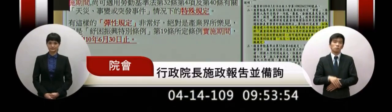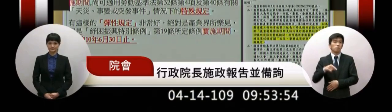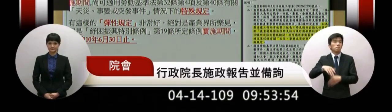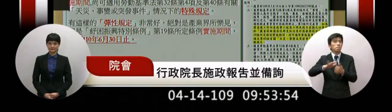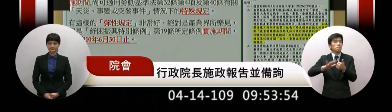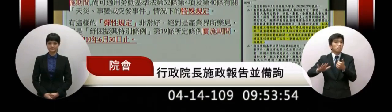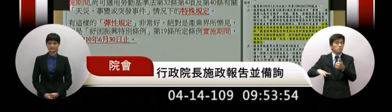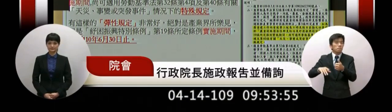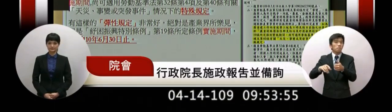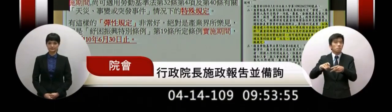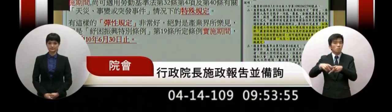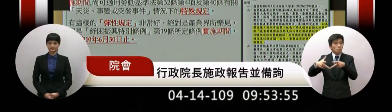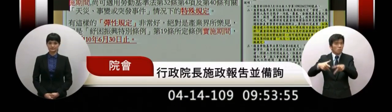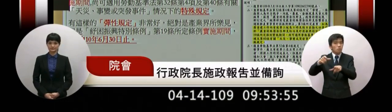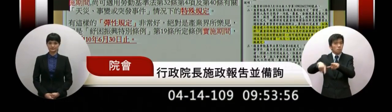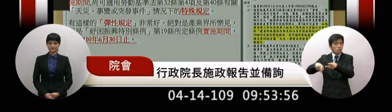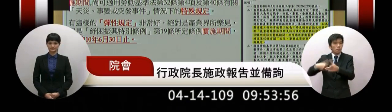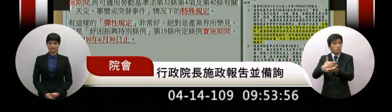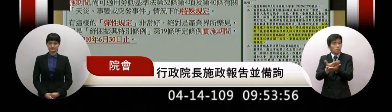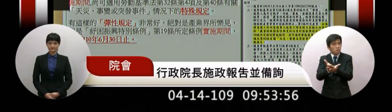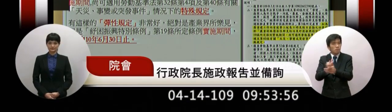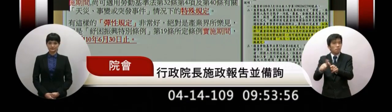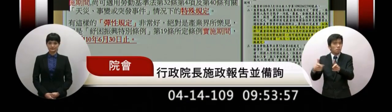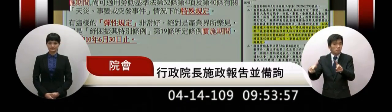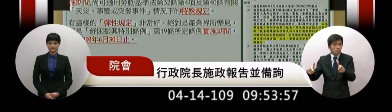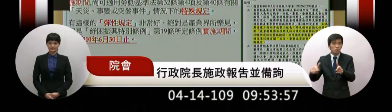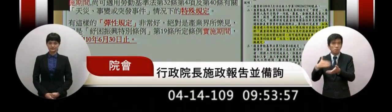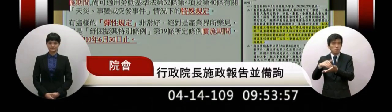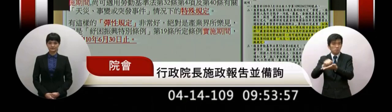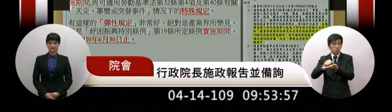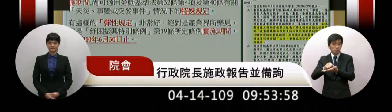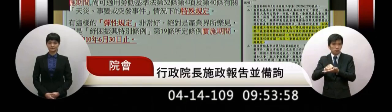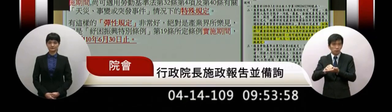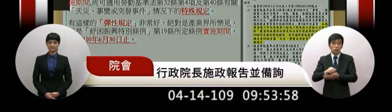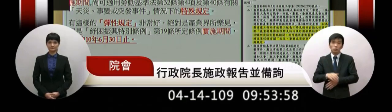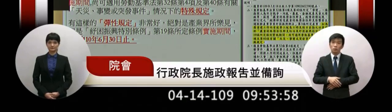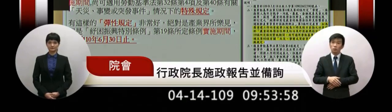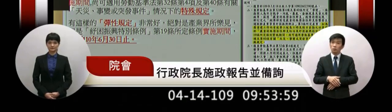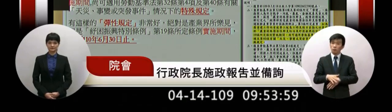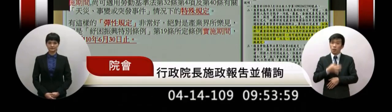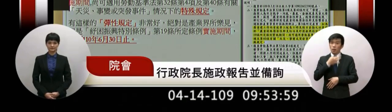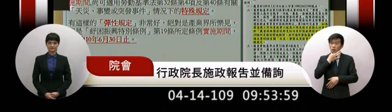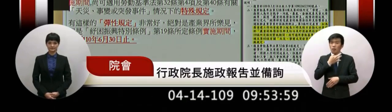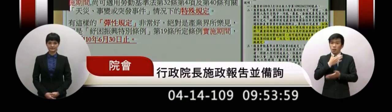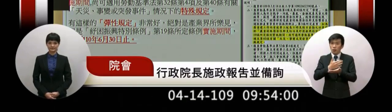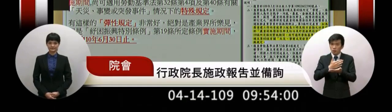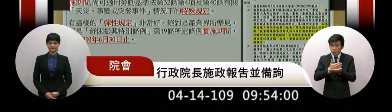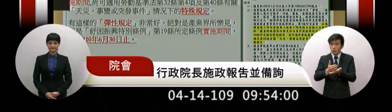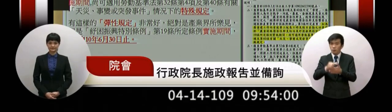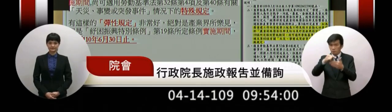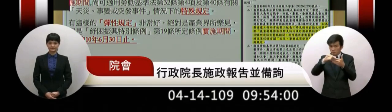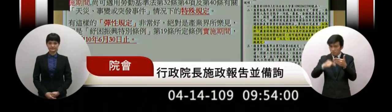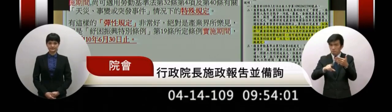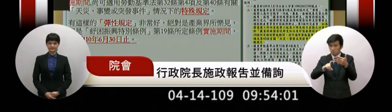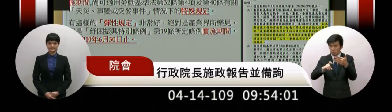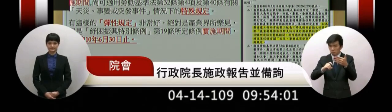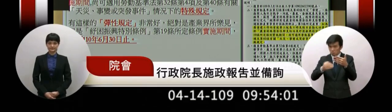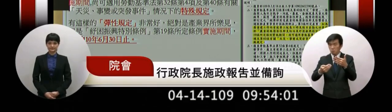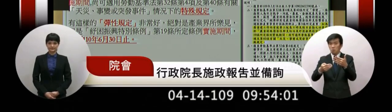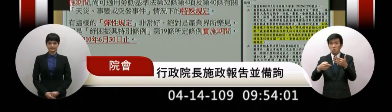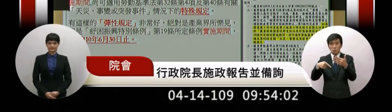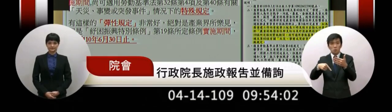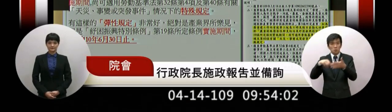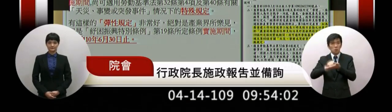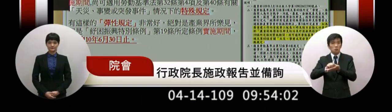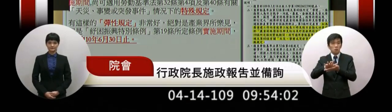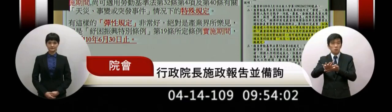响的产业呢的工时跟出勤呢，在纾困振兴特别条例的第19条所定的实